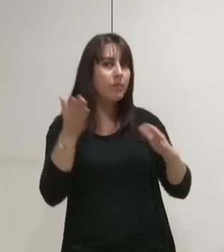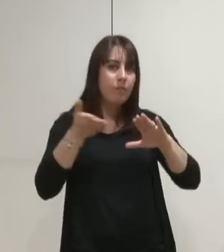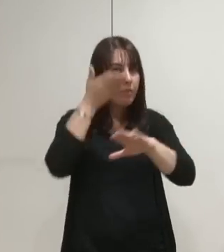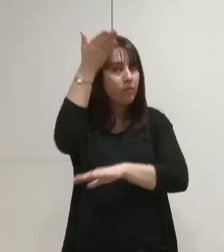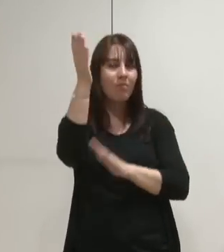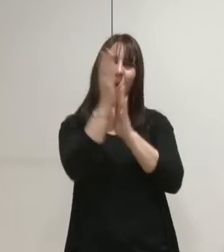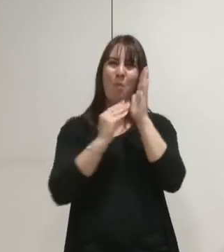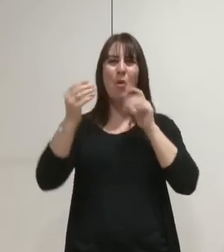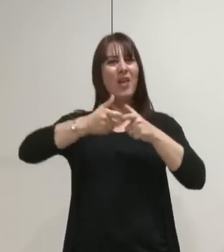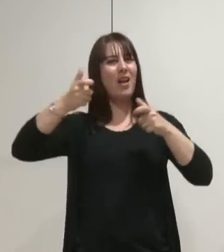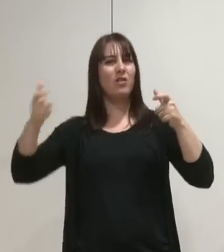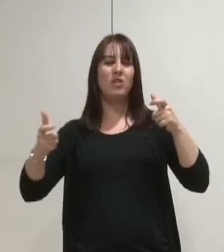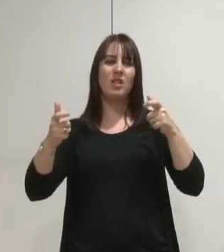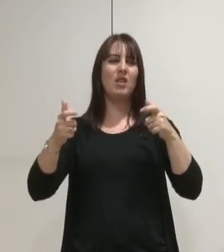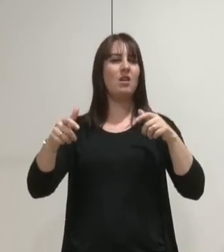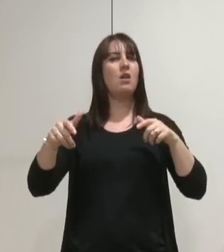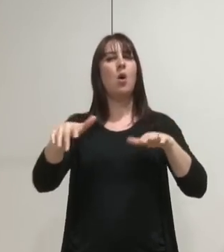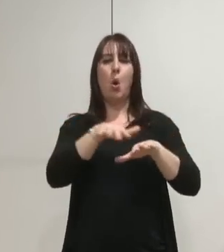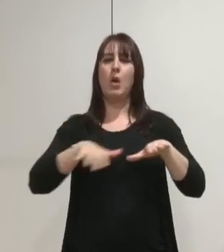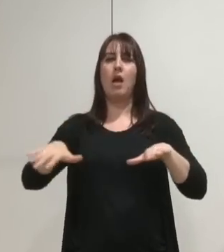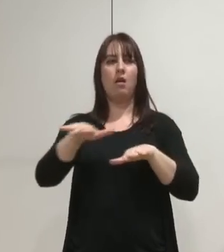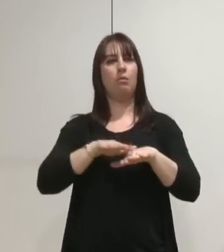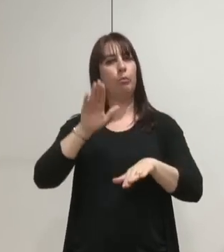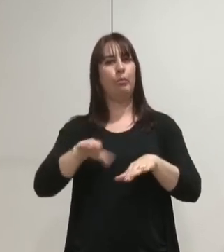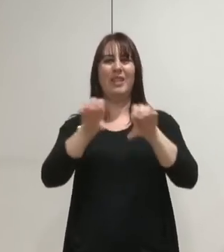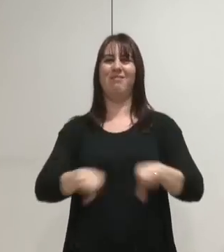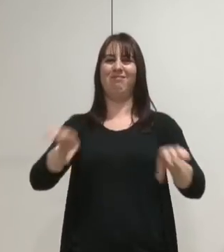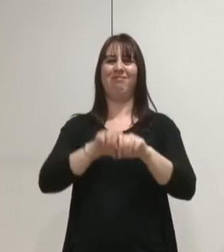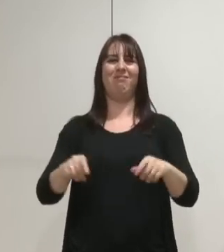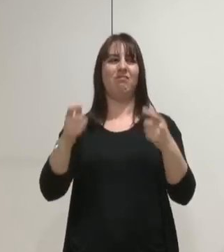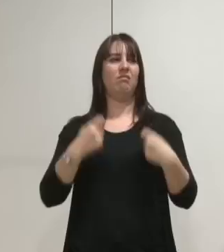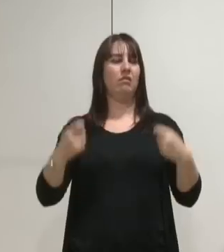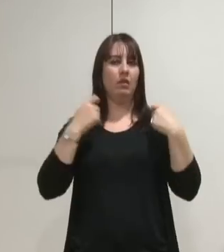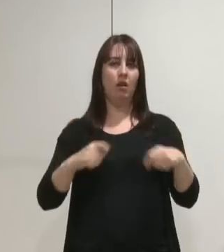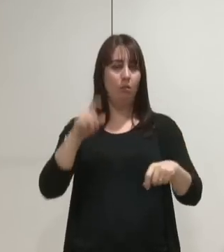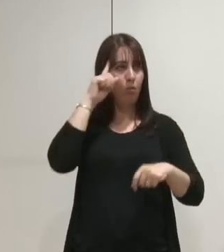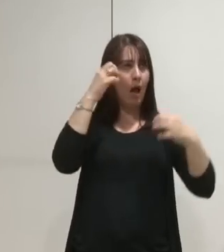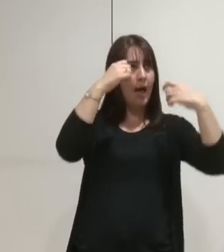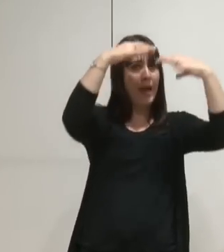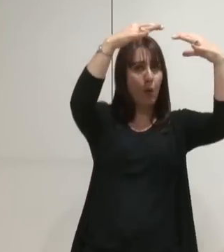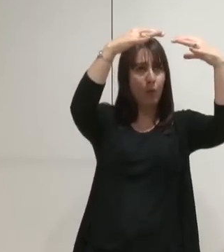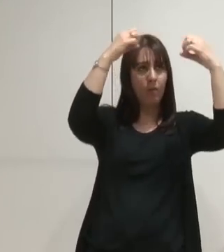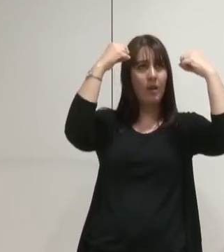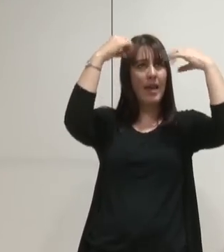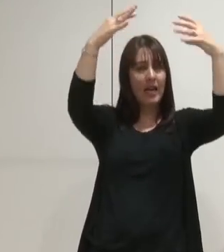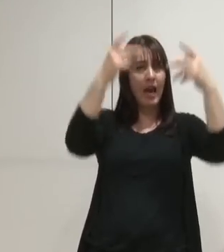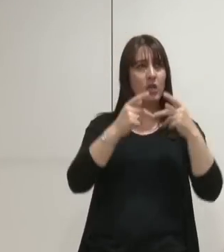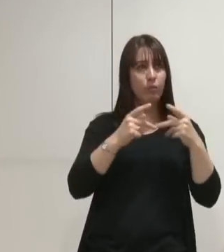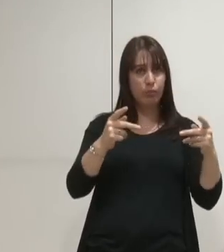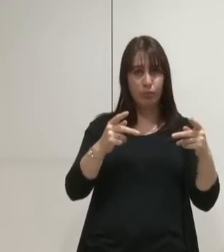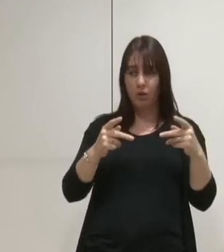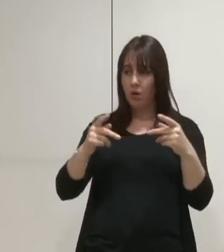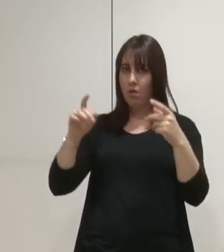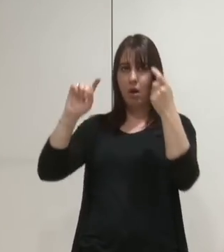modèle de l'entreprise locale de distribution de l'énergie alors que la perte économique de l'éclair public déstabilisera l'équilibre